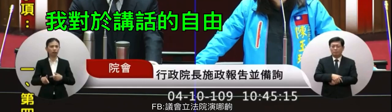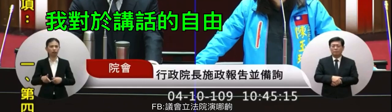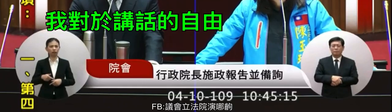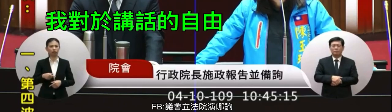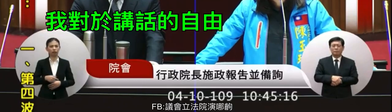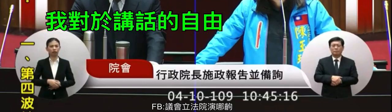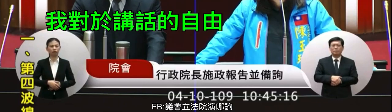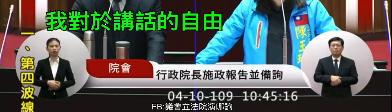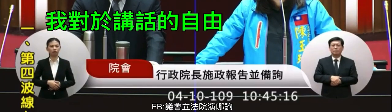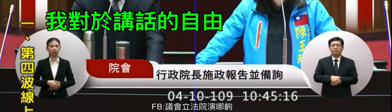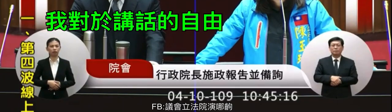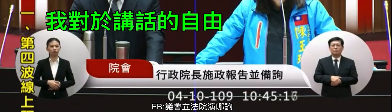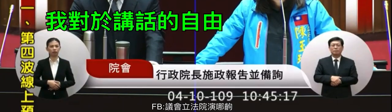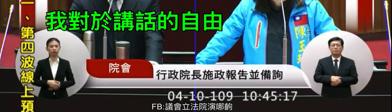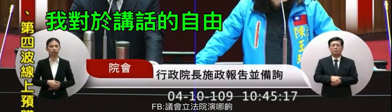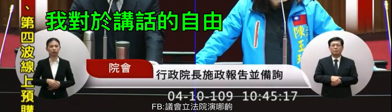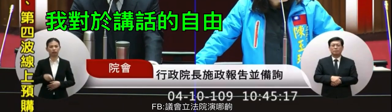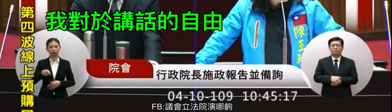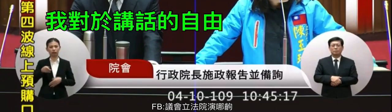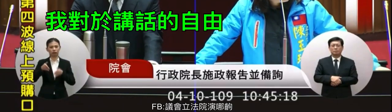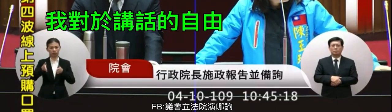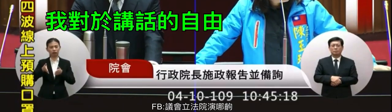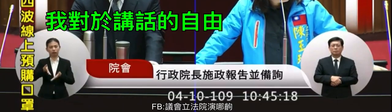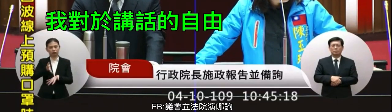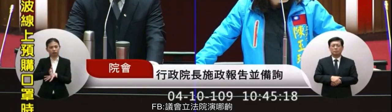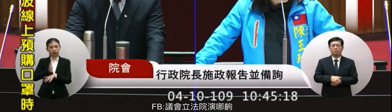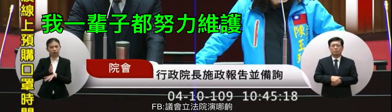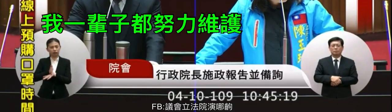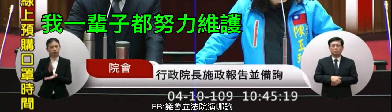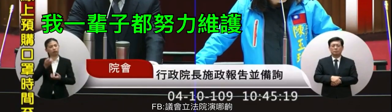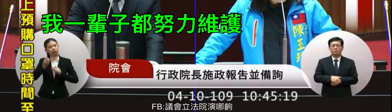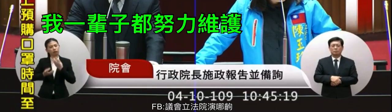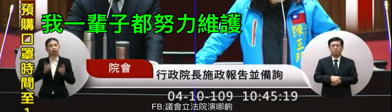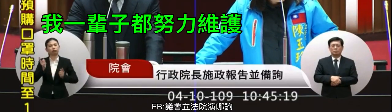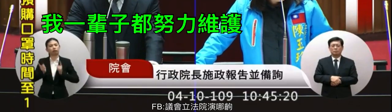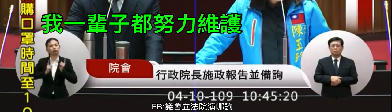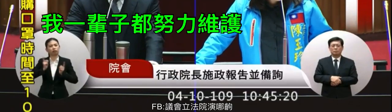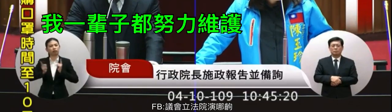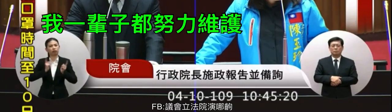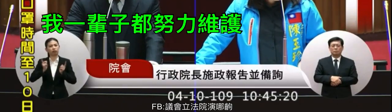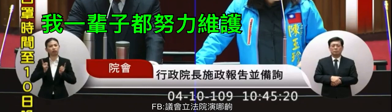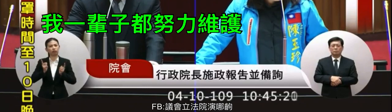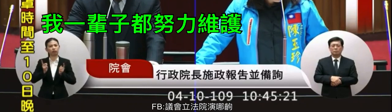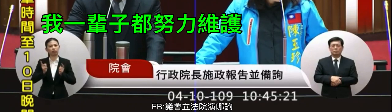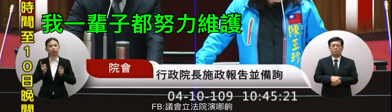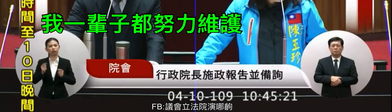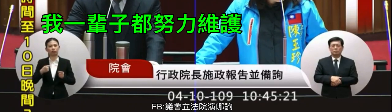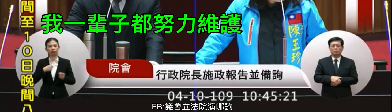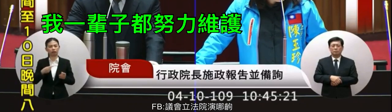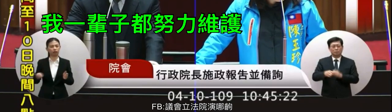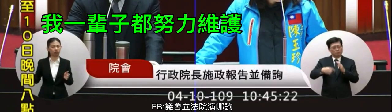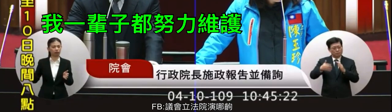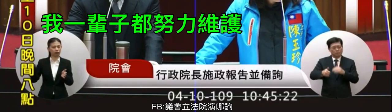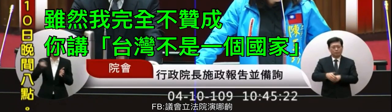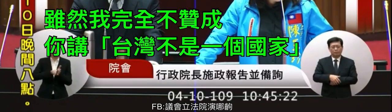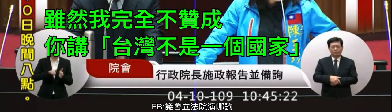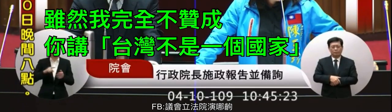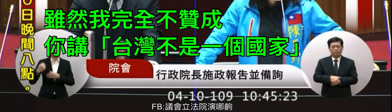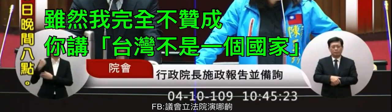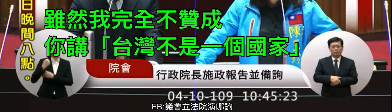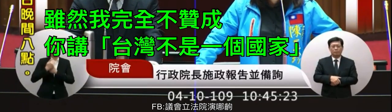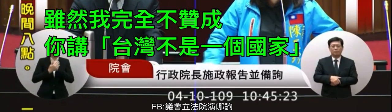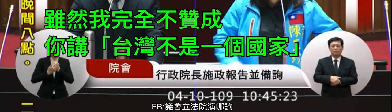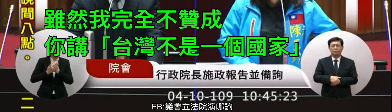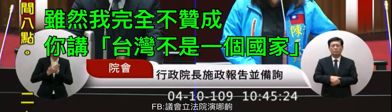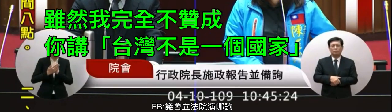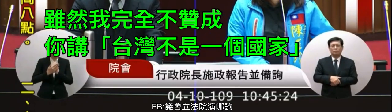对于讲话的自由，我一辈子都努力维护。虽然